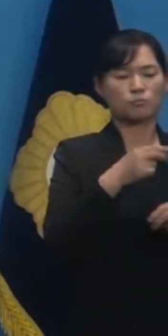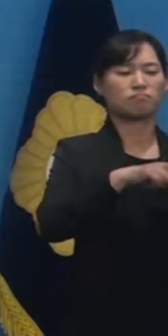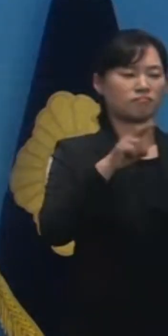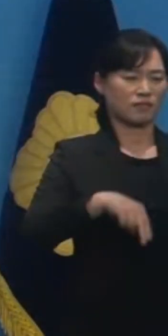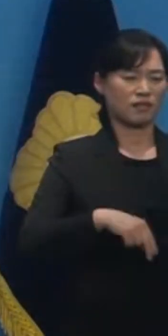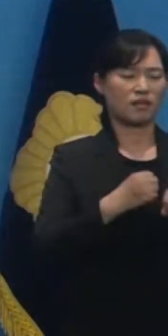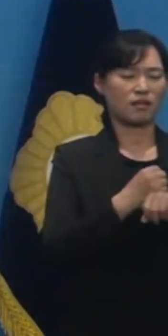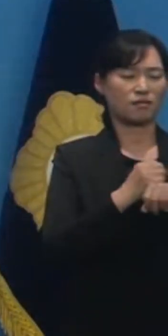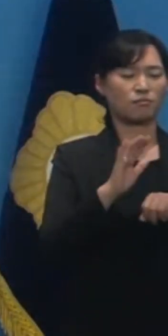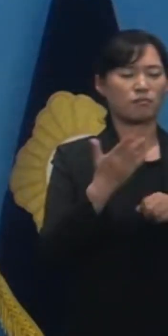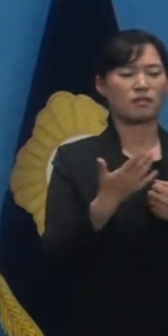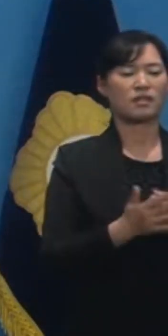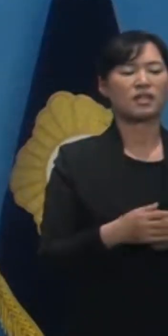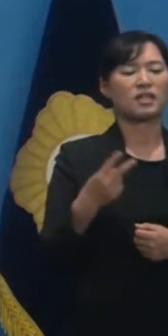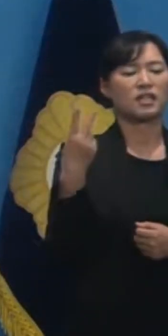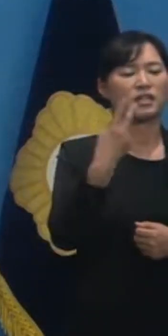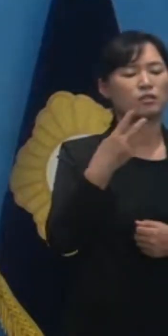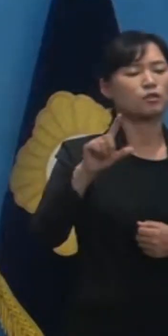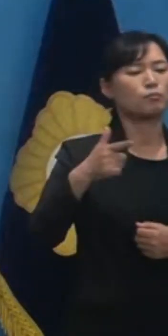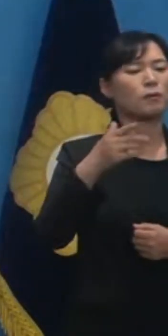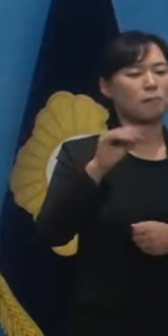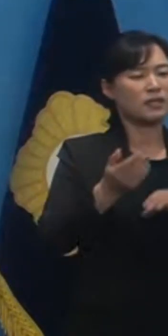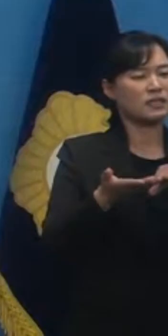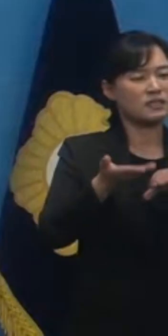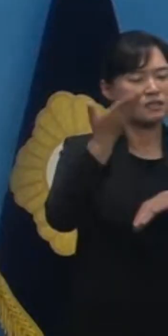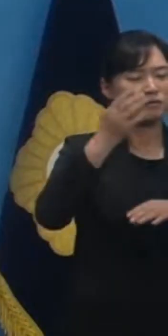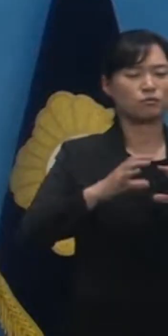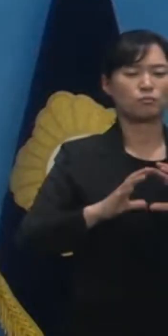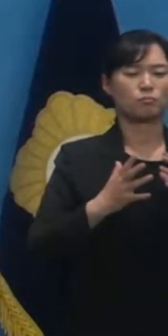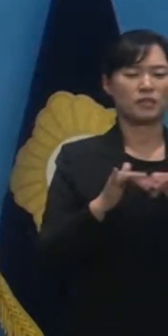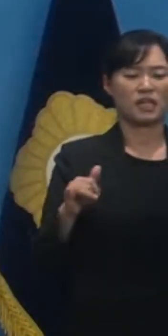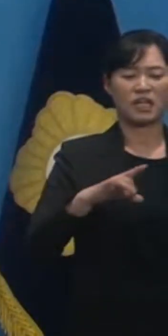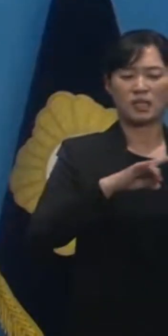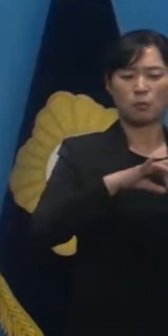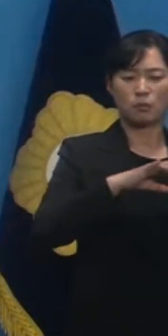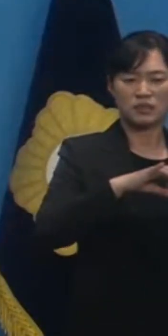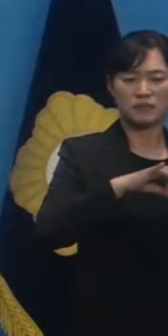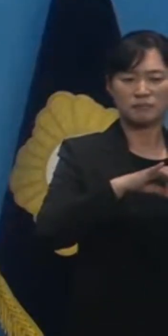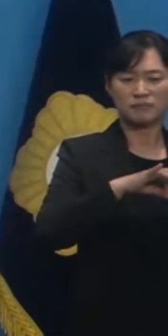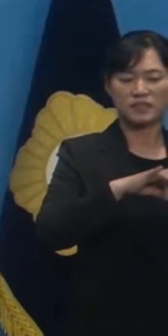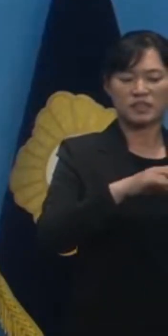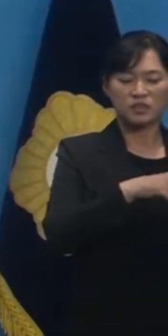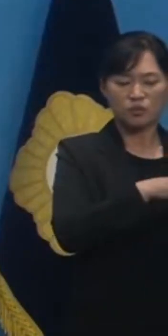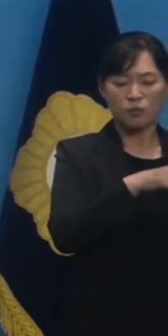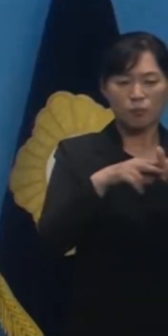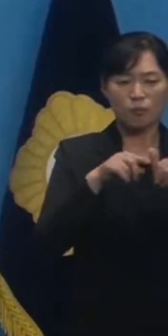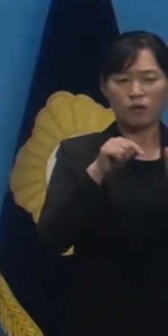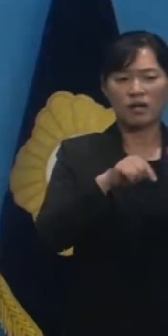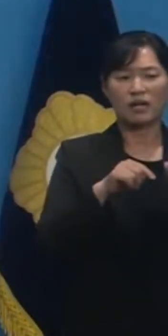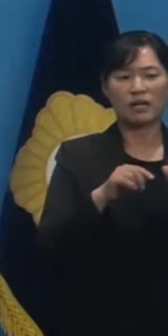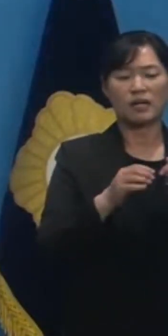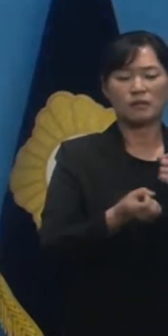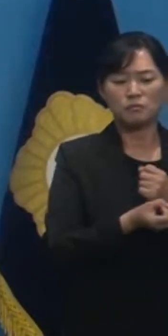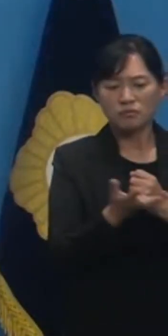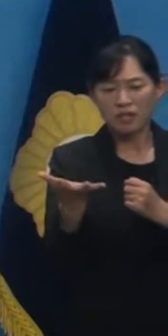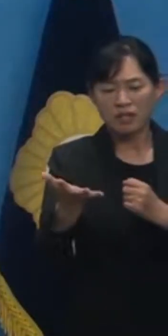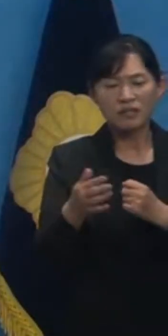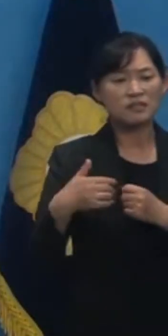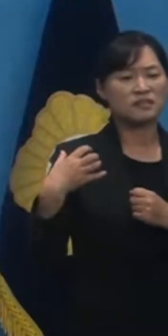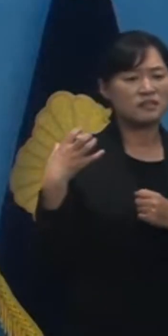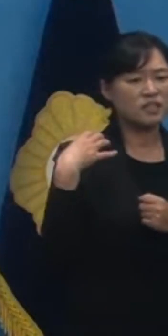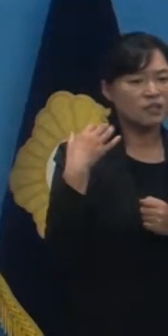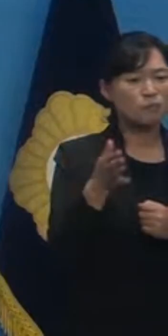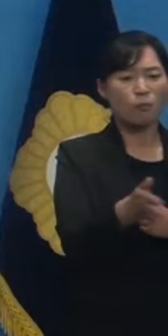합니다. 2,600만이 넘는 국민의 통신 유심 정보가 유출된 초유의 사태에 누구 하나 책임지지